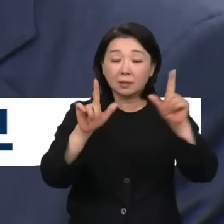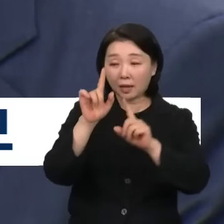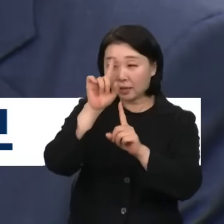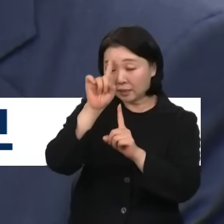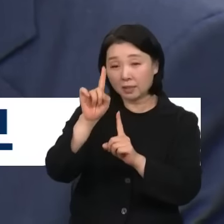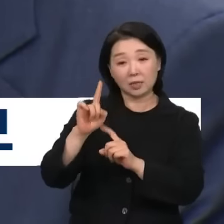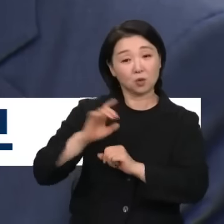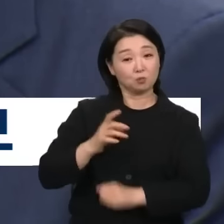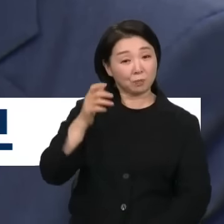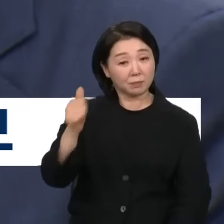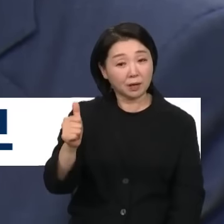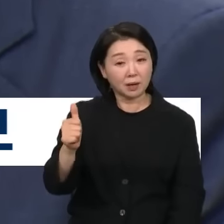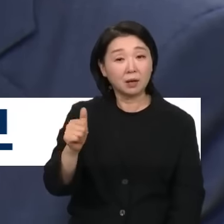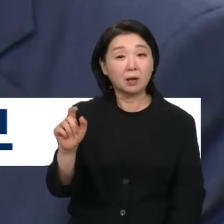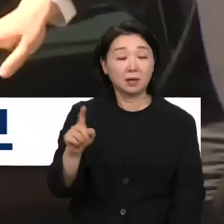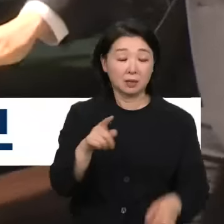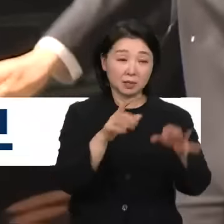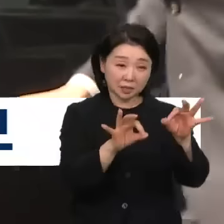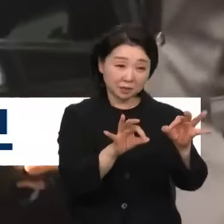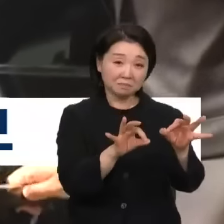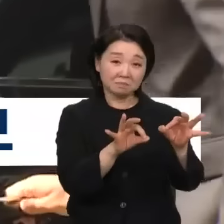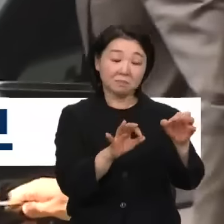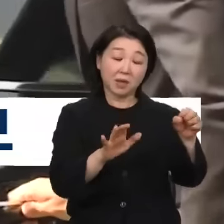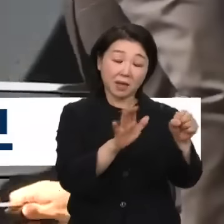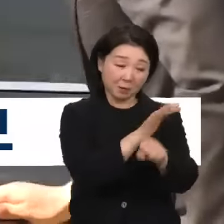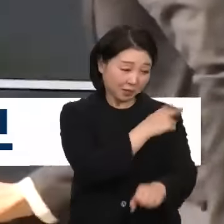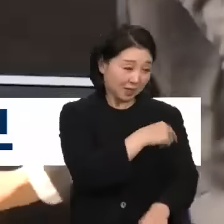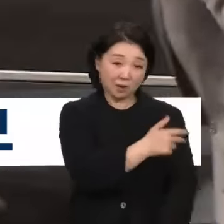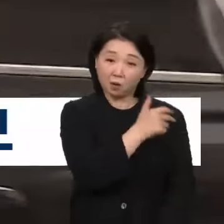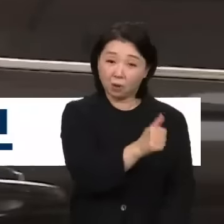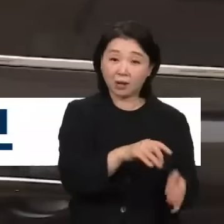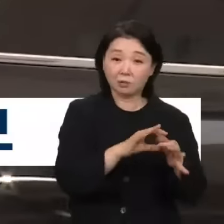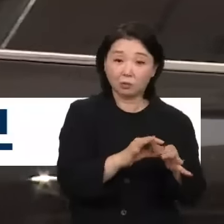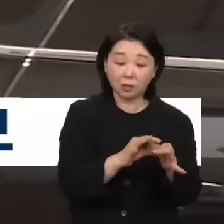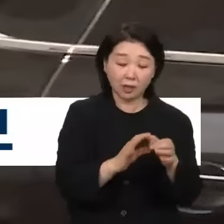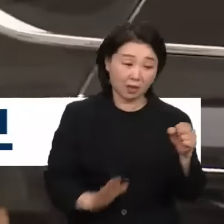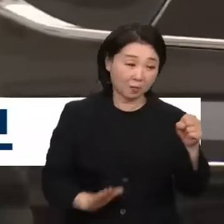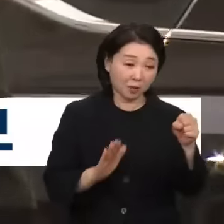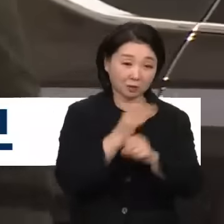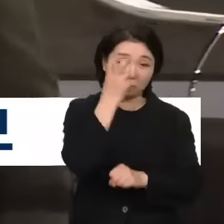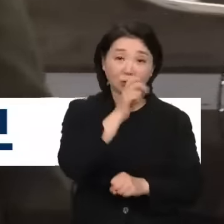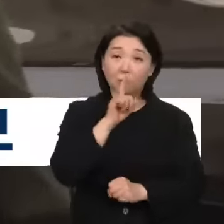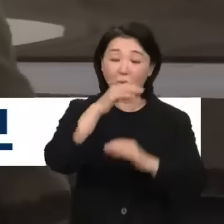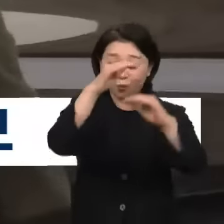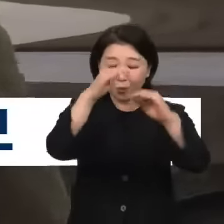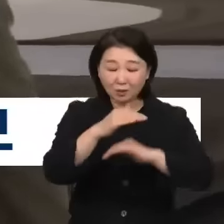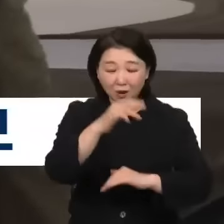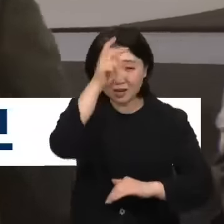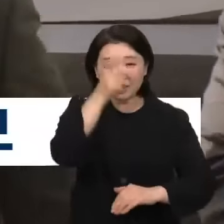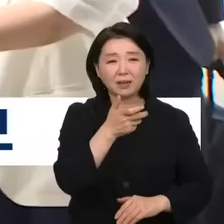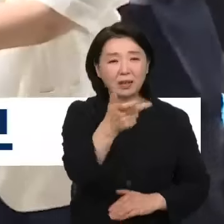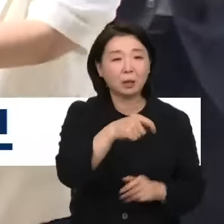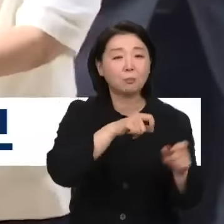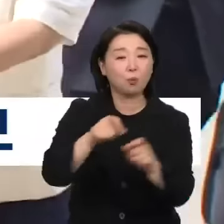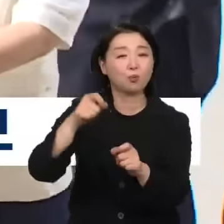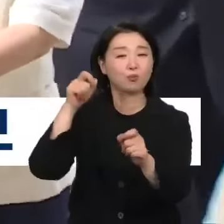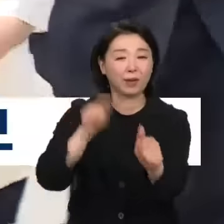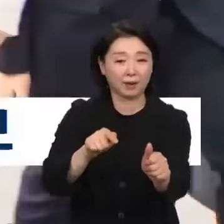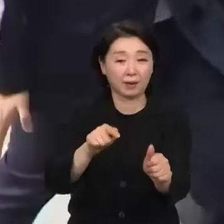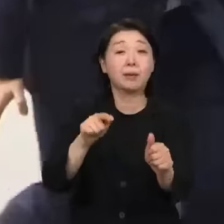당시 국방부장관이 김계환 해병대 사령관을 통해 해병대 수사보고서 경찰 이첩 보류를 지시한